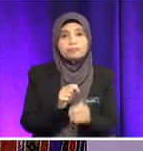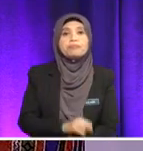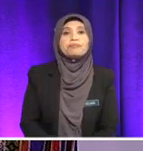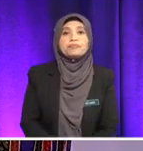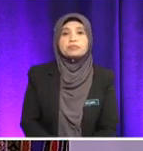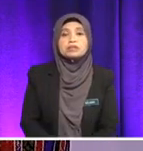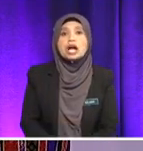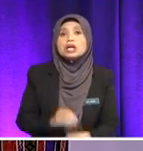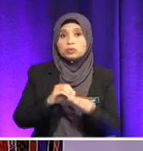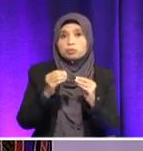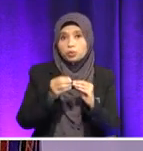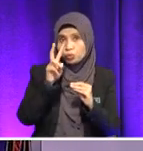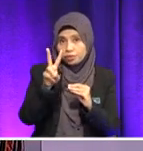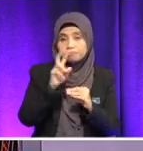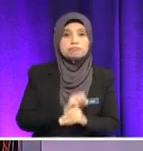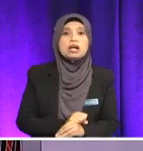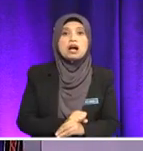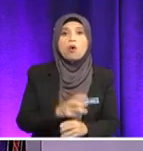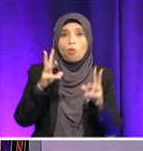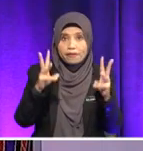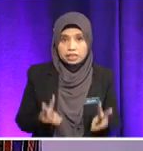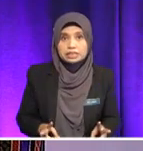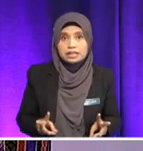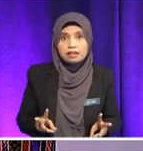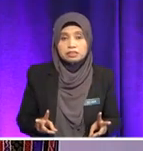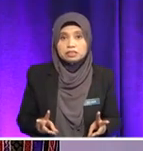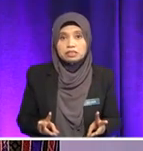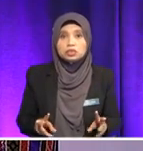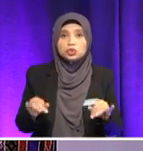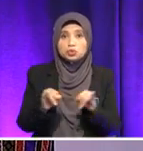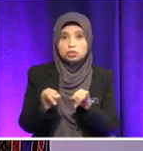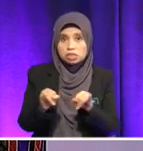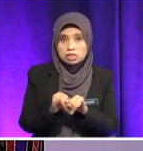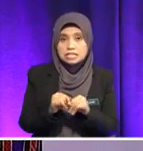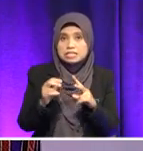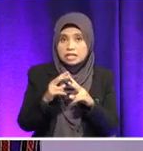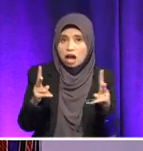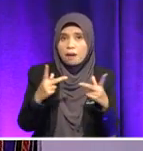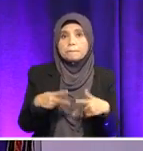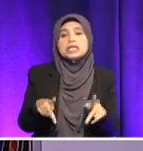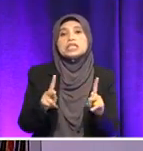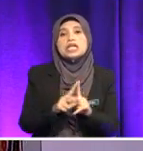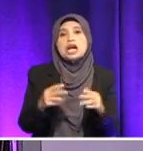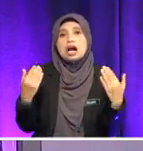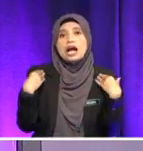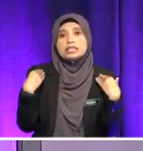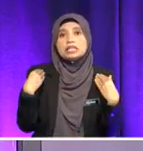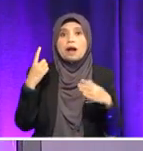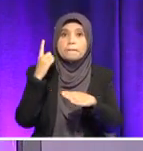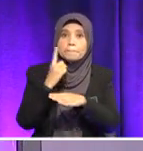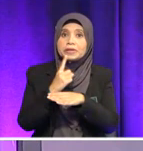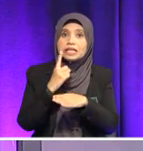karya yang kedua kewarganegaraan nah ini juga merupakan perkawinan yang sangat penting dan ada perjanjiannya